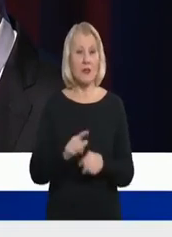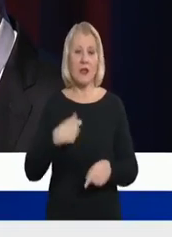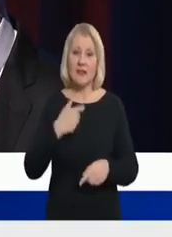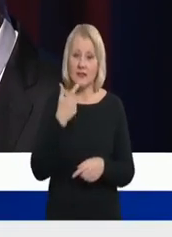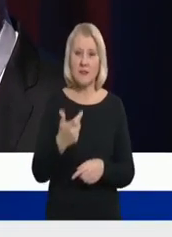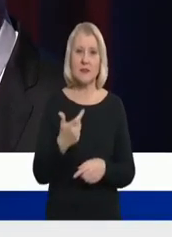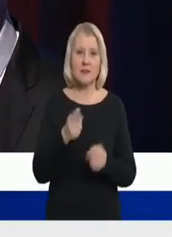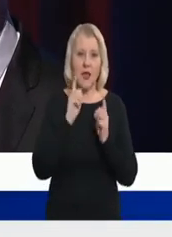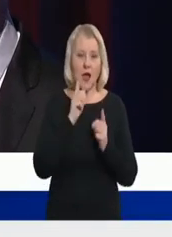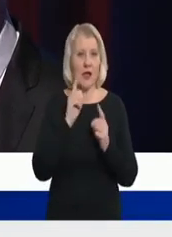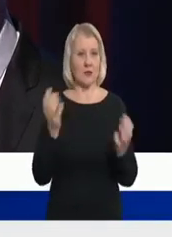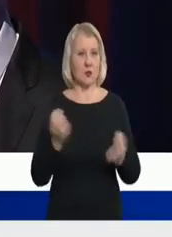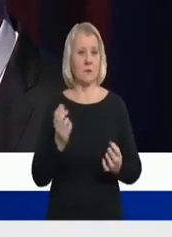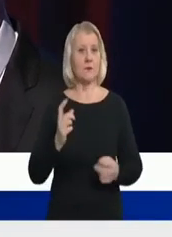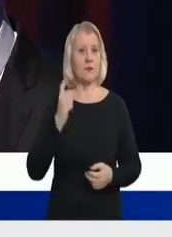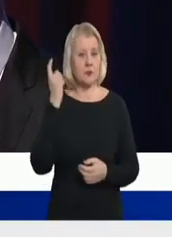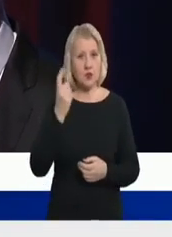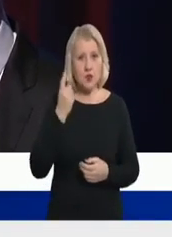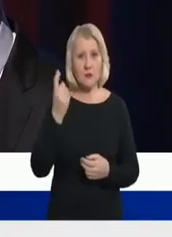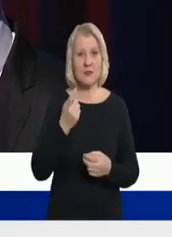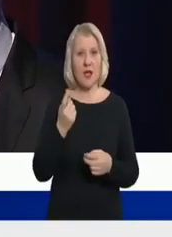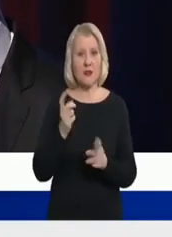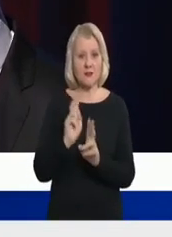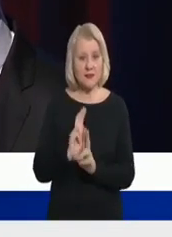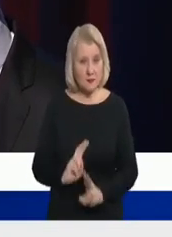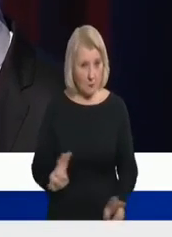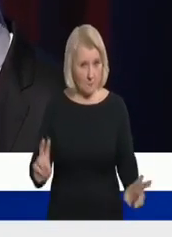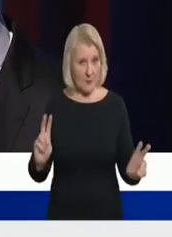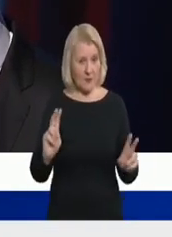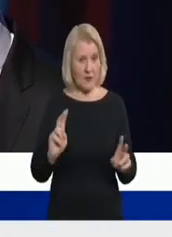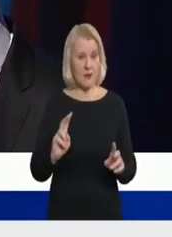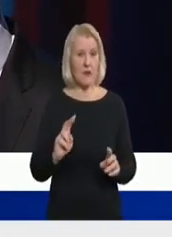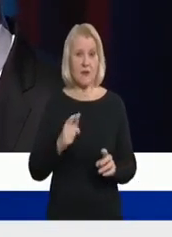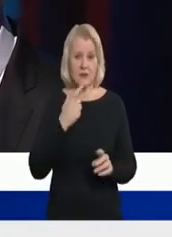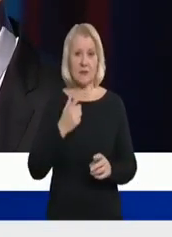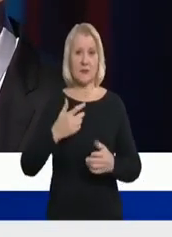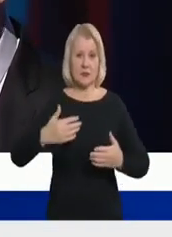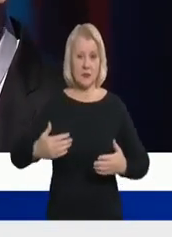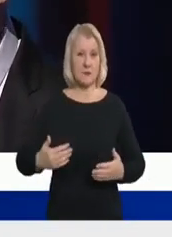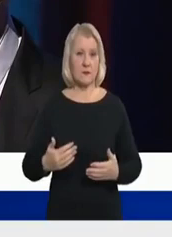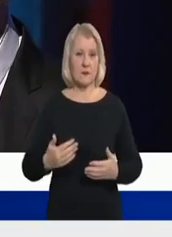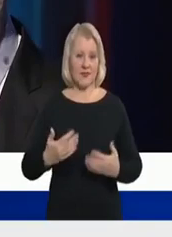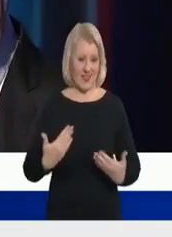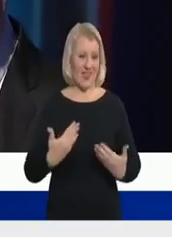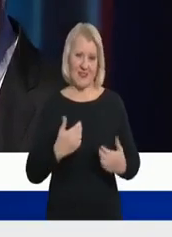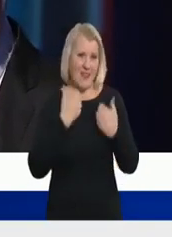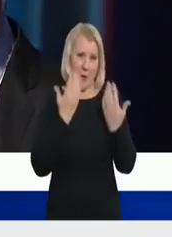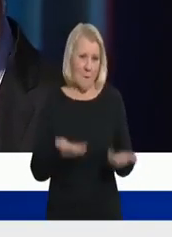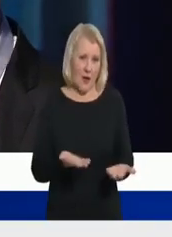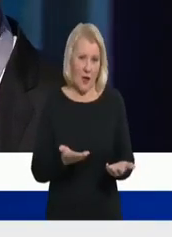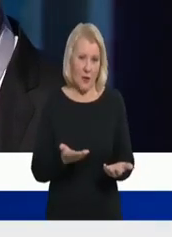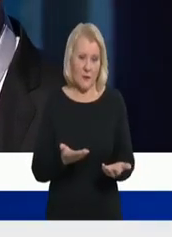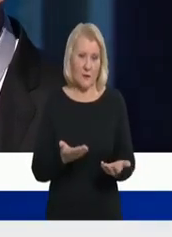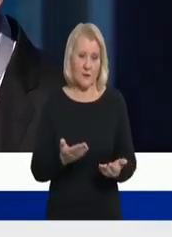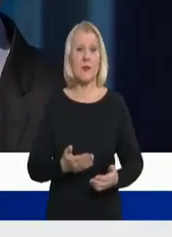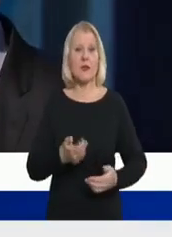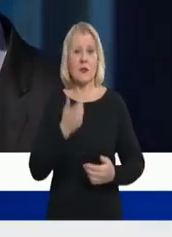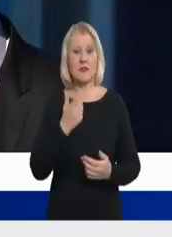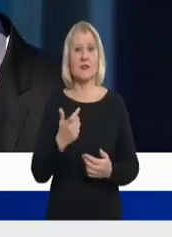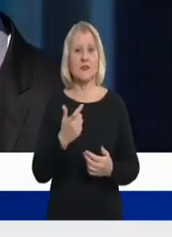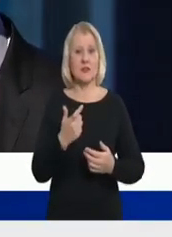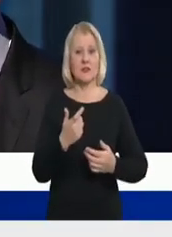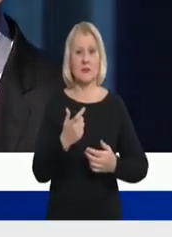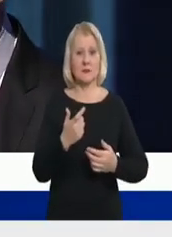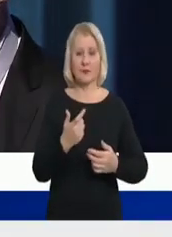aby sociální smír, který tady je, byl znova, který tady chybí momentálně. Dostáváme se